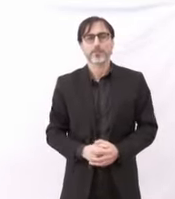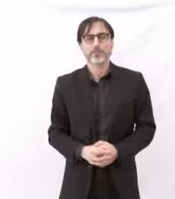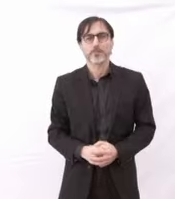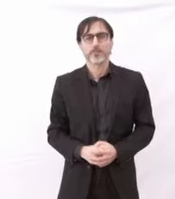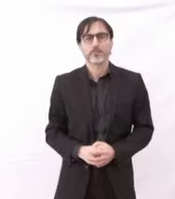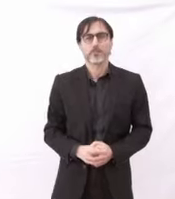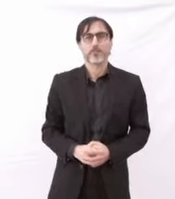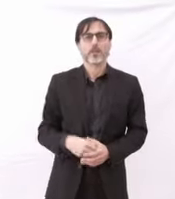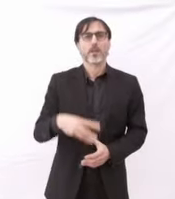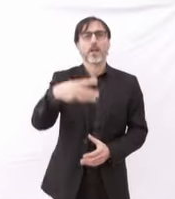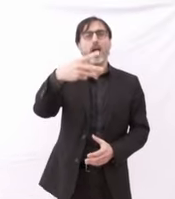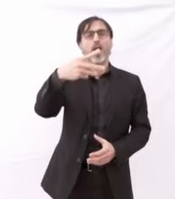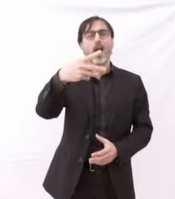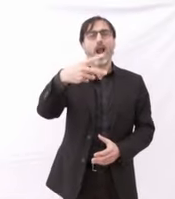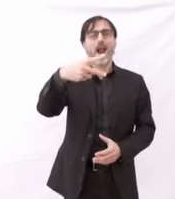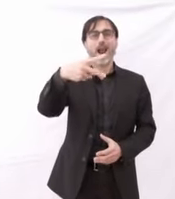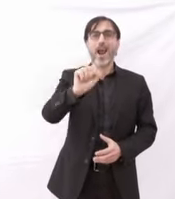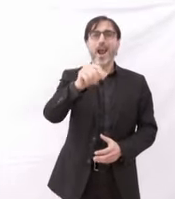Bafoudi Kamar,